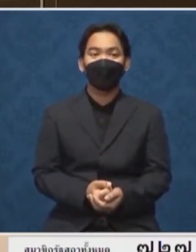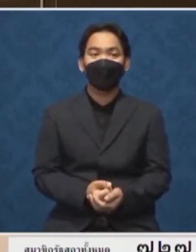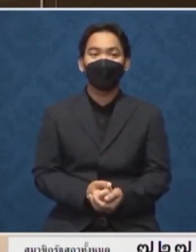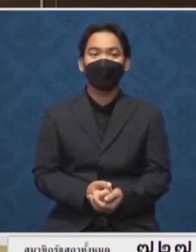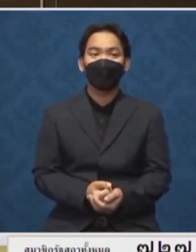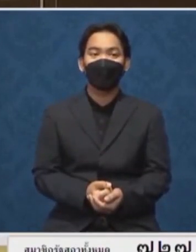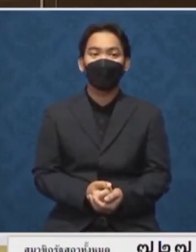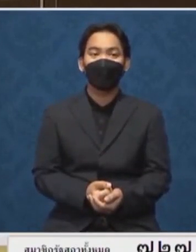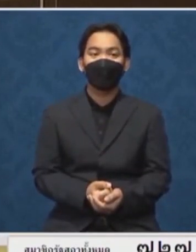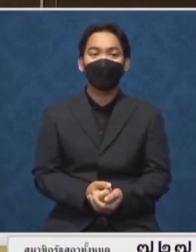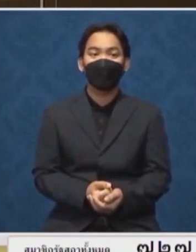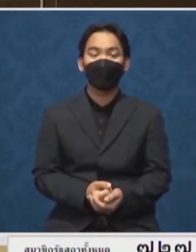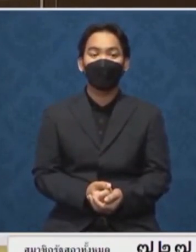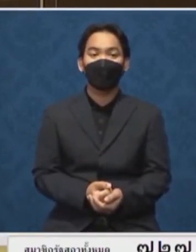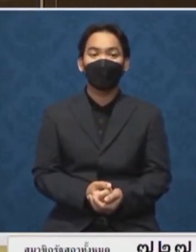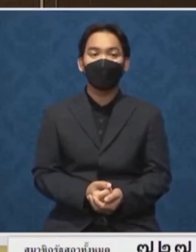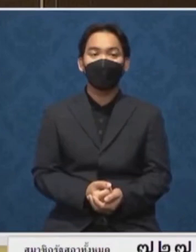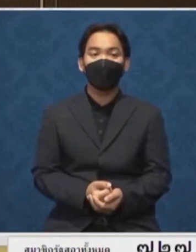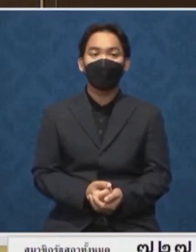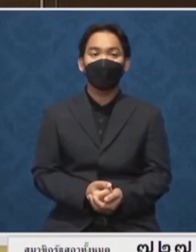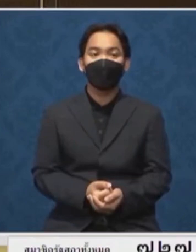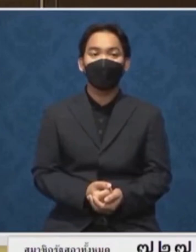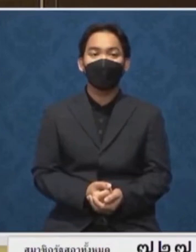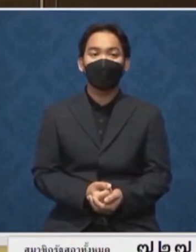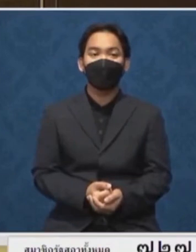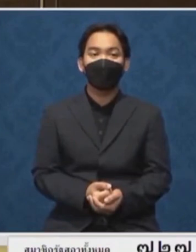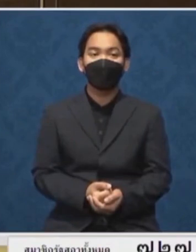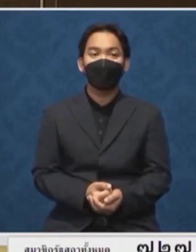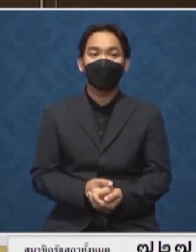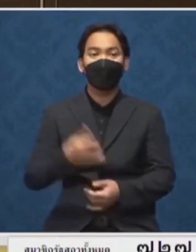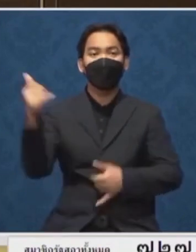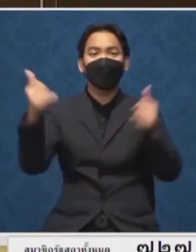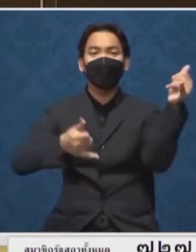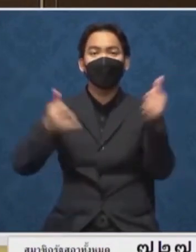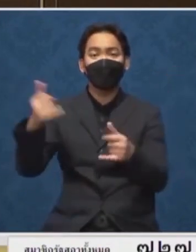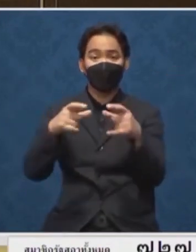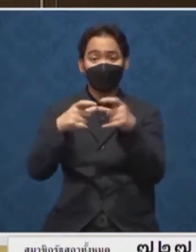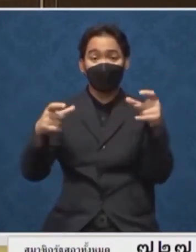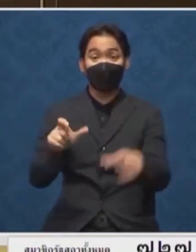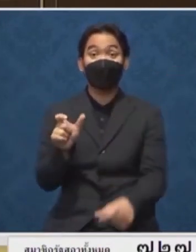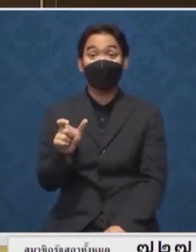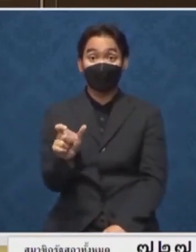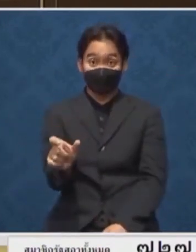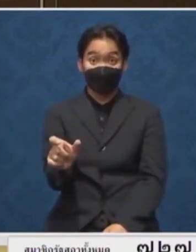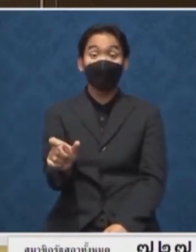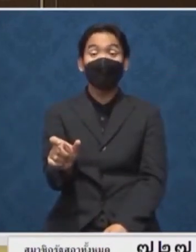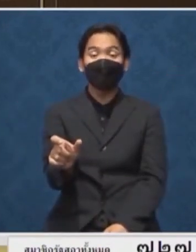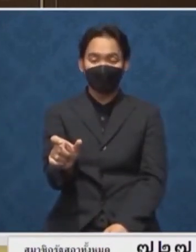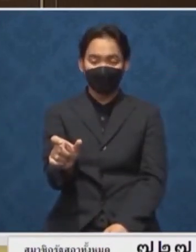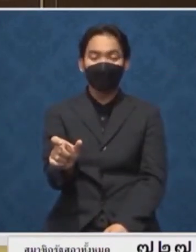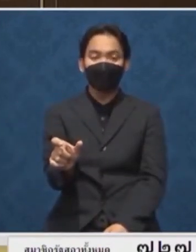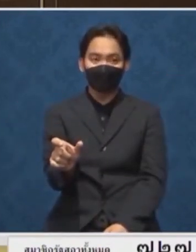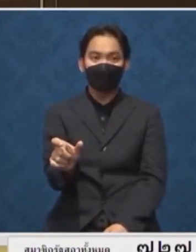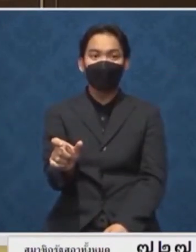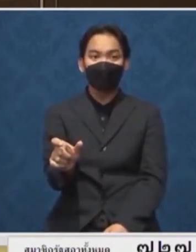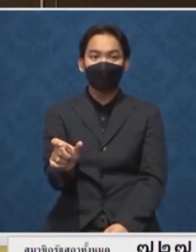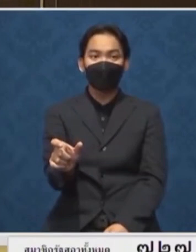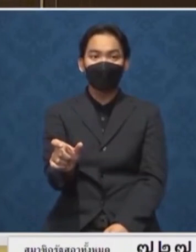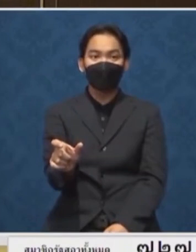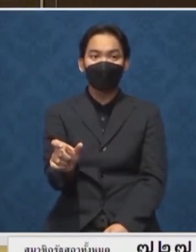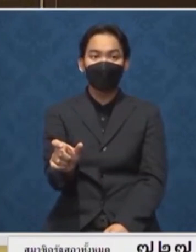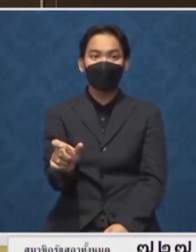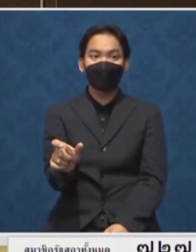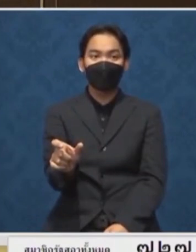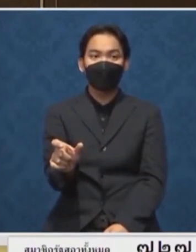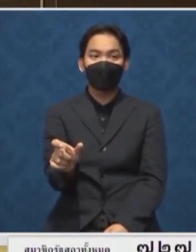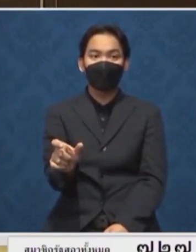ดังนั้นในระหว่างที่ท่านเข้ามาแล้วท่านก็ต้องเสียบบัตรลงคะแนนไว้นะครับเพื่อที่ผมจะตรวจสอบแต่ว่าผมจะไม่ได้ถ